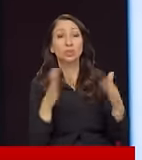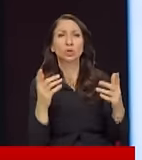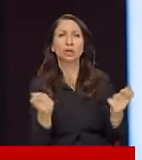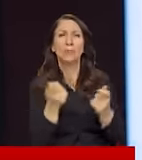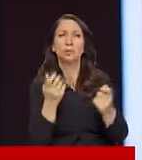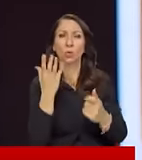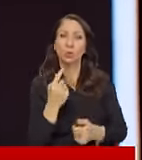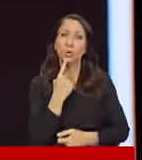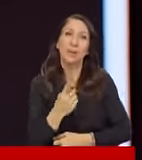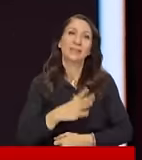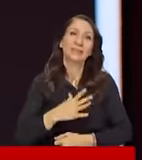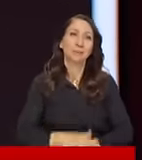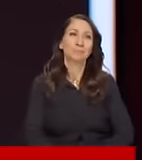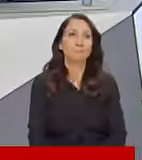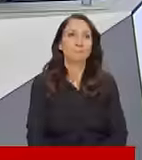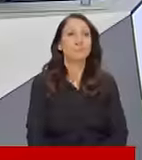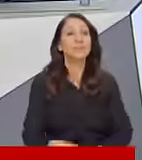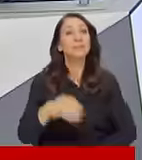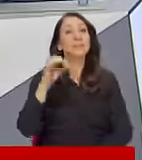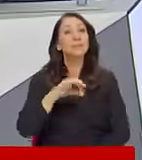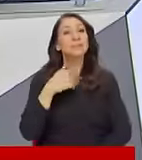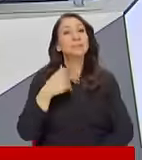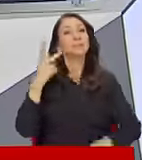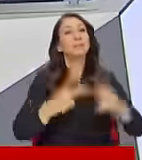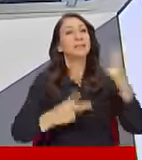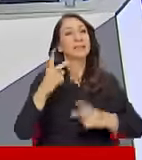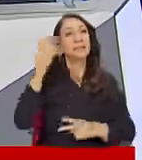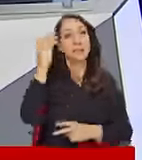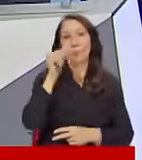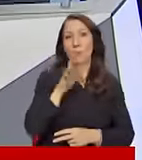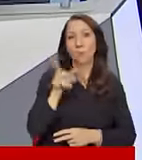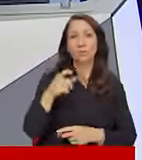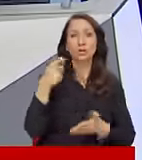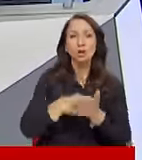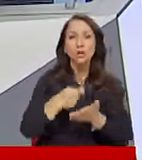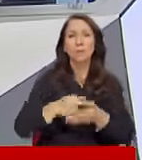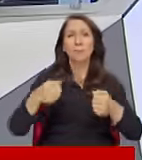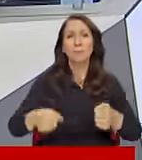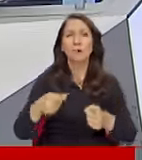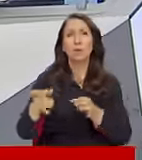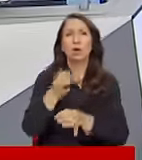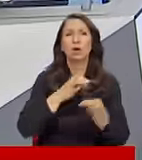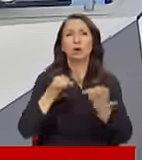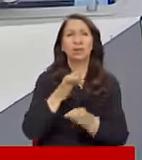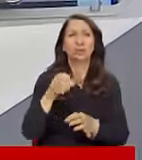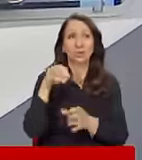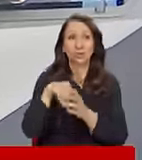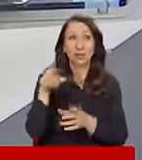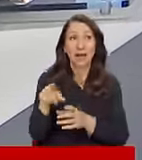çabası olduğunu altını çizmek isterim. Yani. Şimdi biz zaman zaman Ekrem Bey'in çarşı, pazar, o organizasyonlar